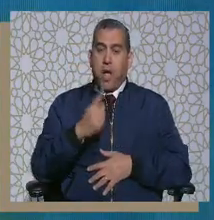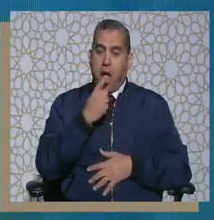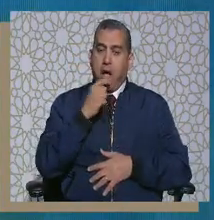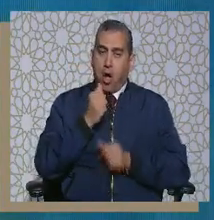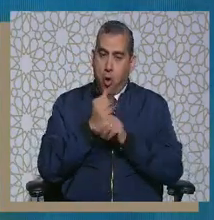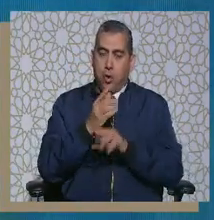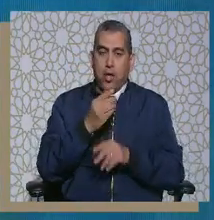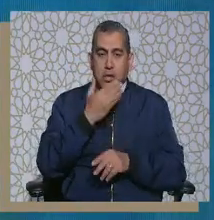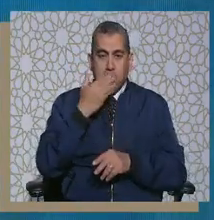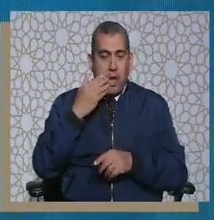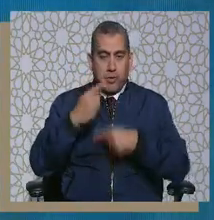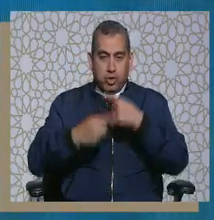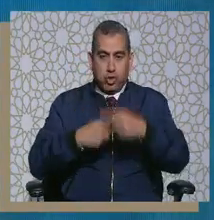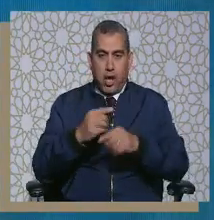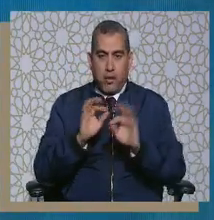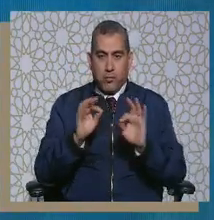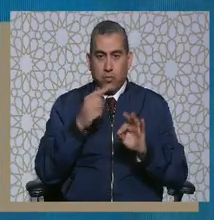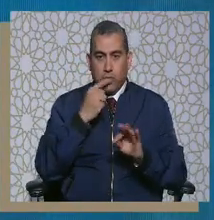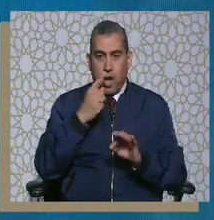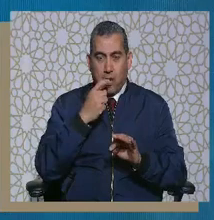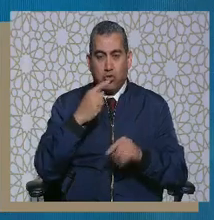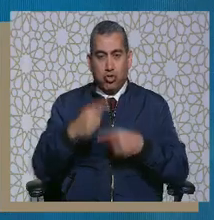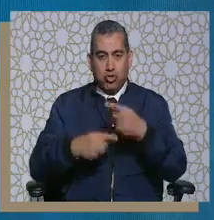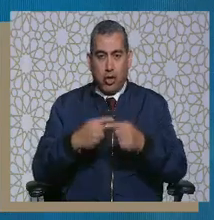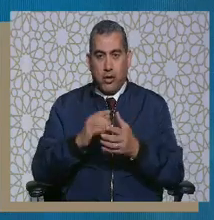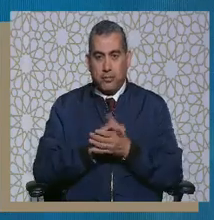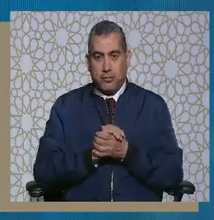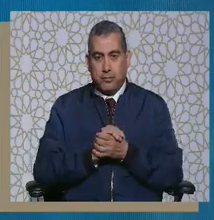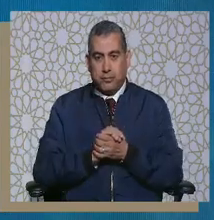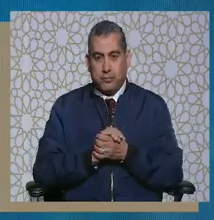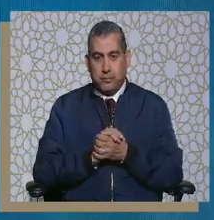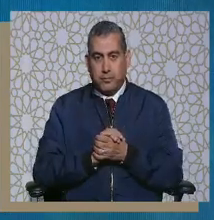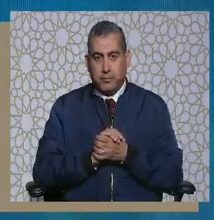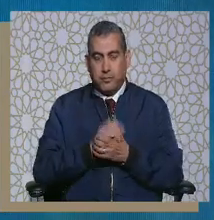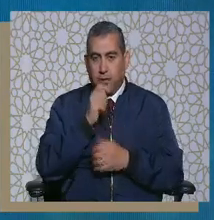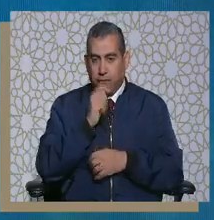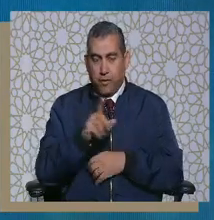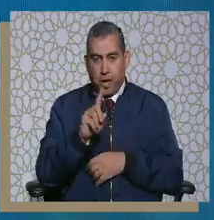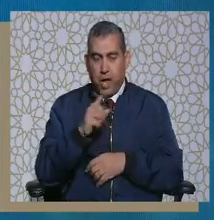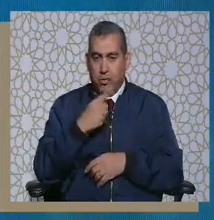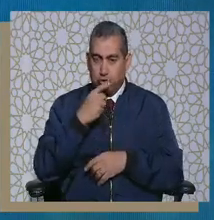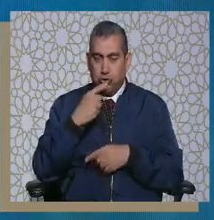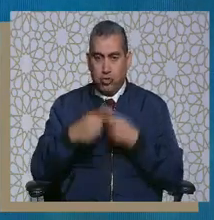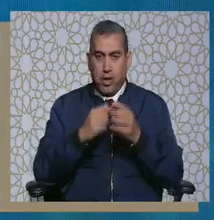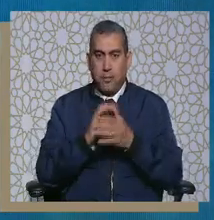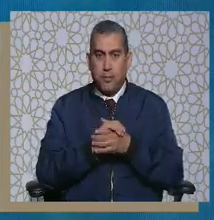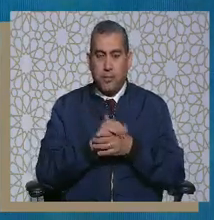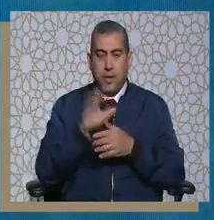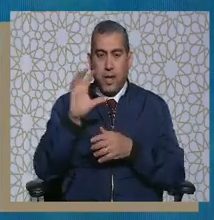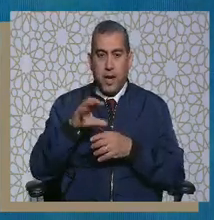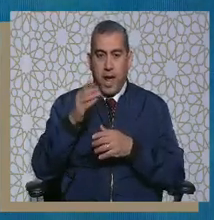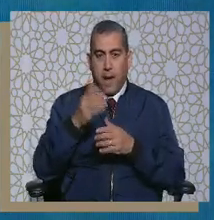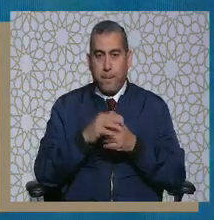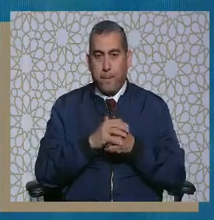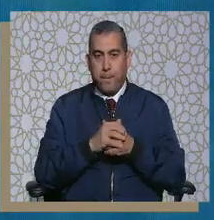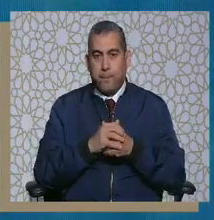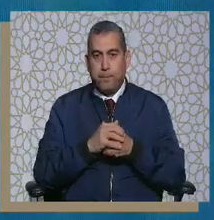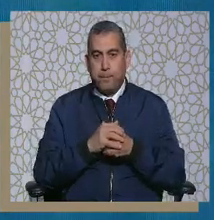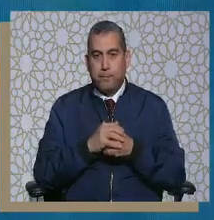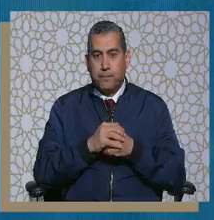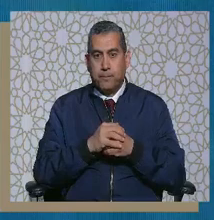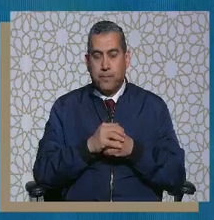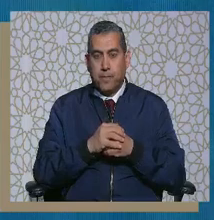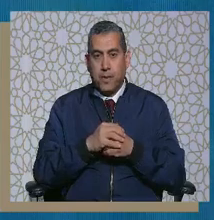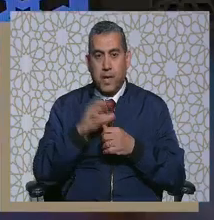كده لو حد استعمل بخاخه البو دوت مش هيكون مفطر مفطر بالنسبه له نعم